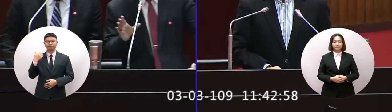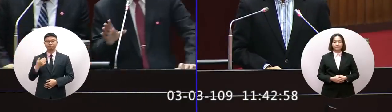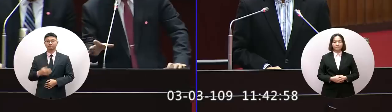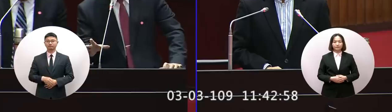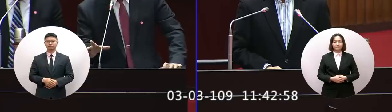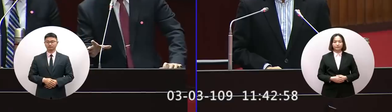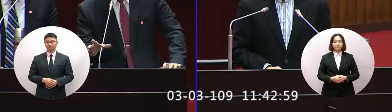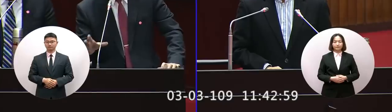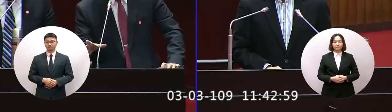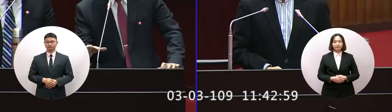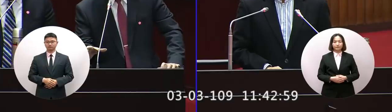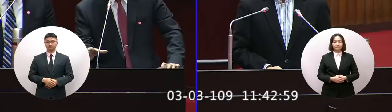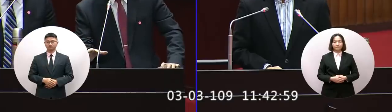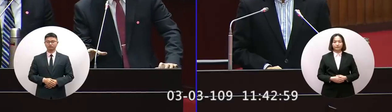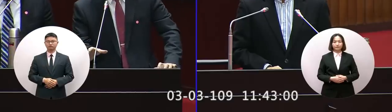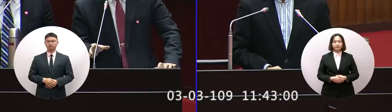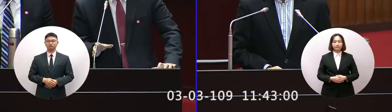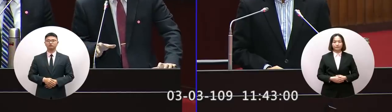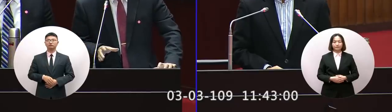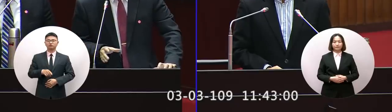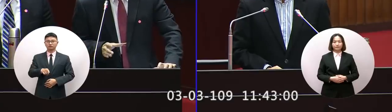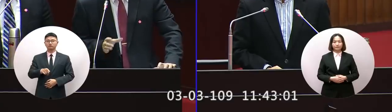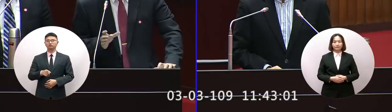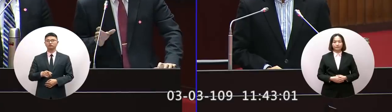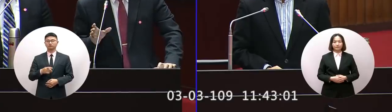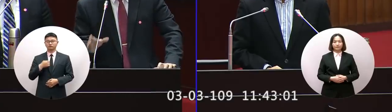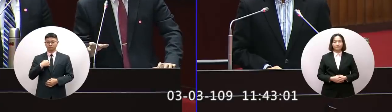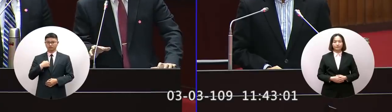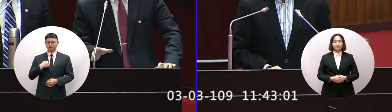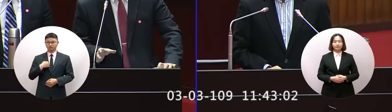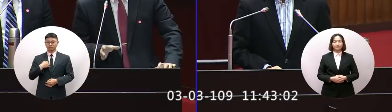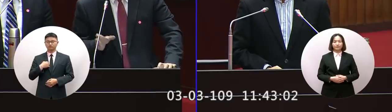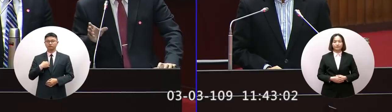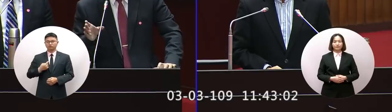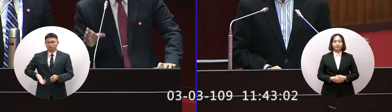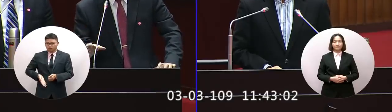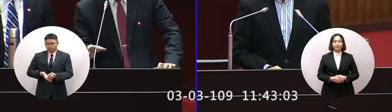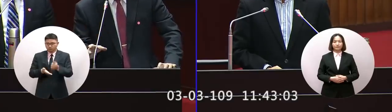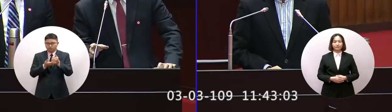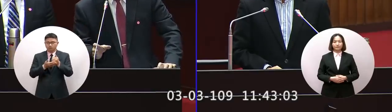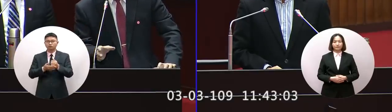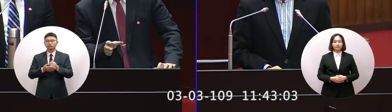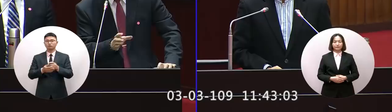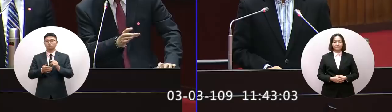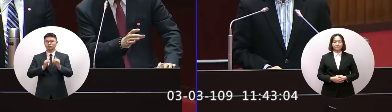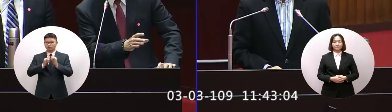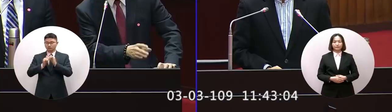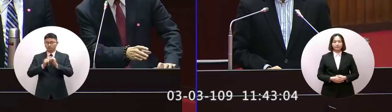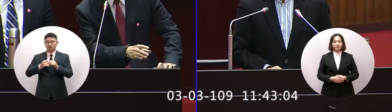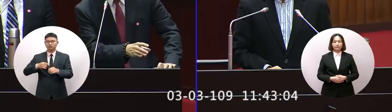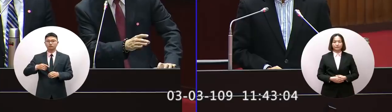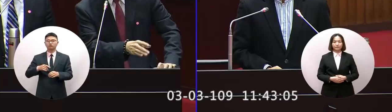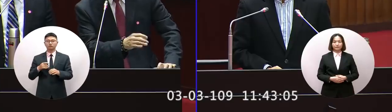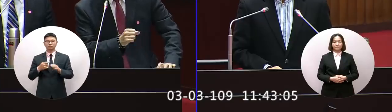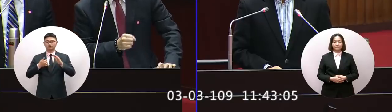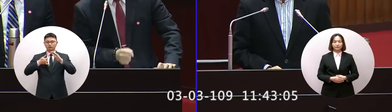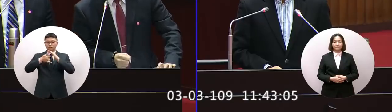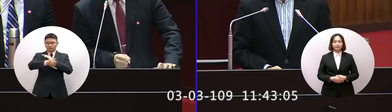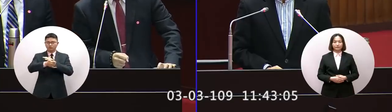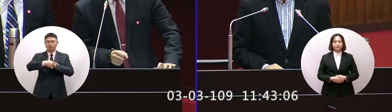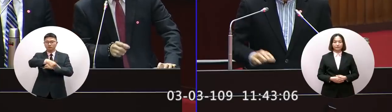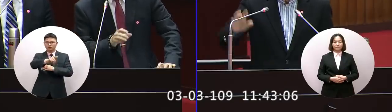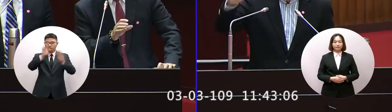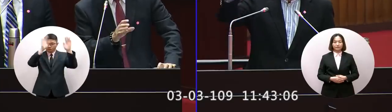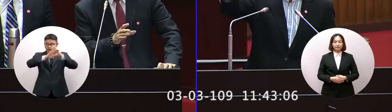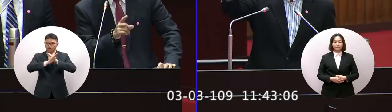這個去注釋的時候正當我們要來鼓勵說大家去注釋後順便走出來夜市